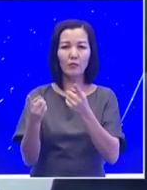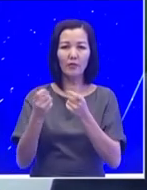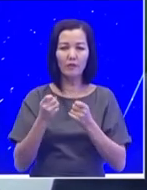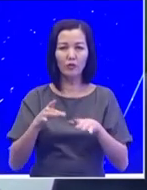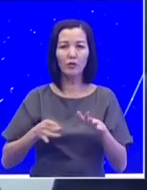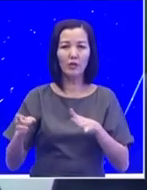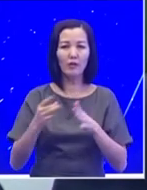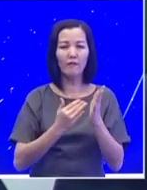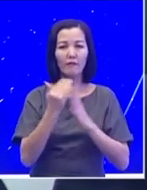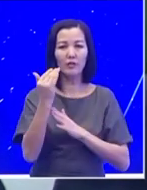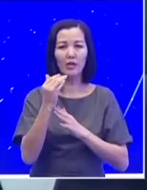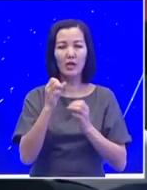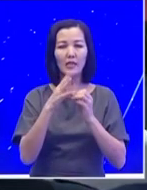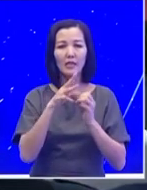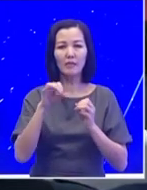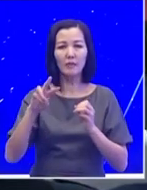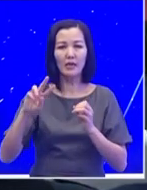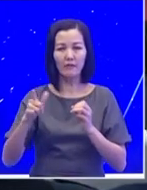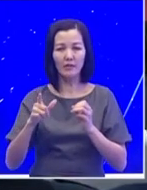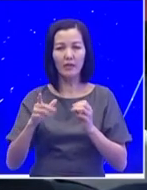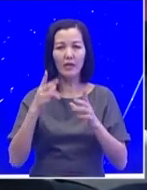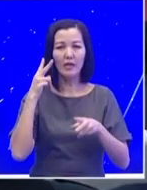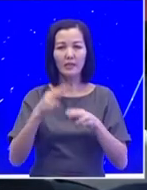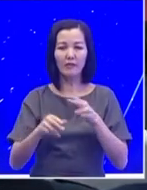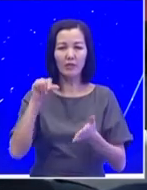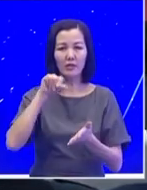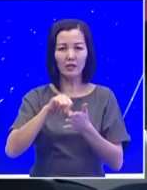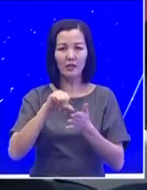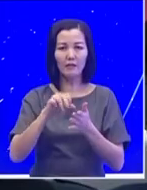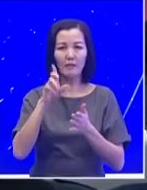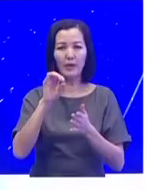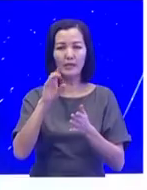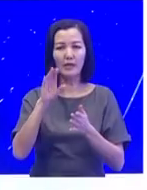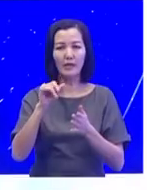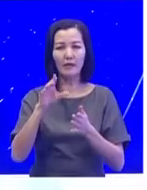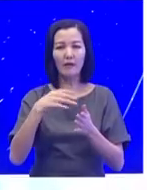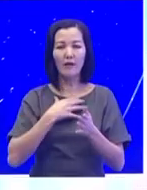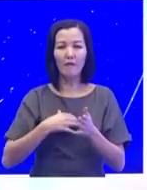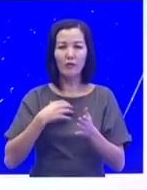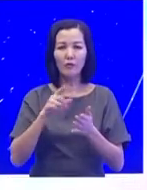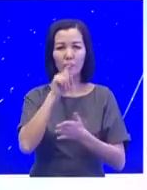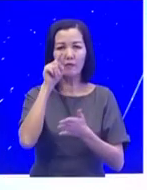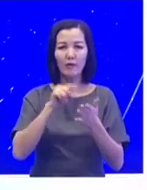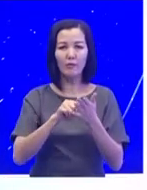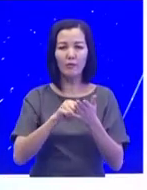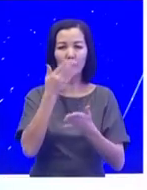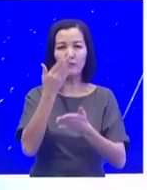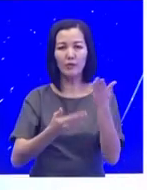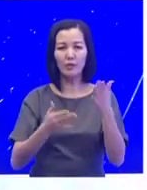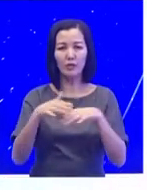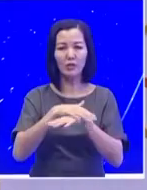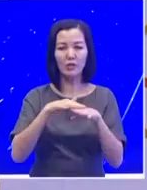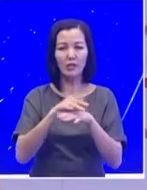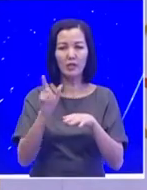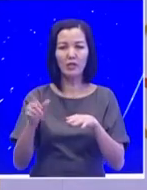регион, превысил отметку 13 миллиардов тенге. По завершению доклада Есима Базарханова к нему с волнующими вопросами обратились и жители